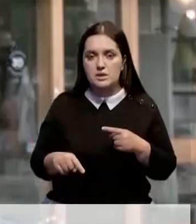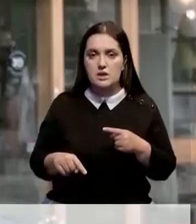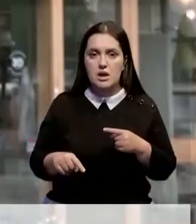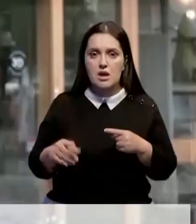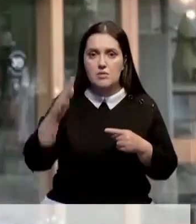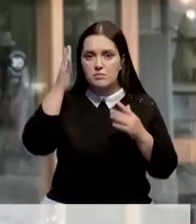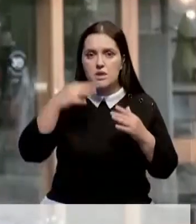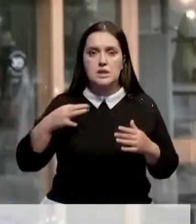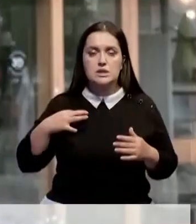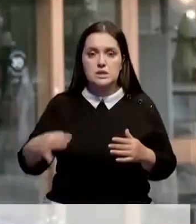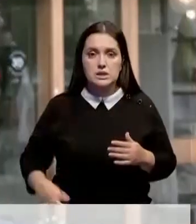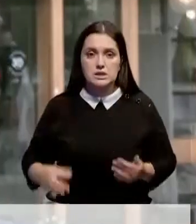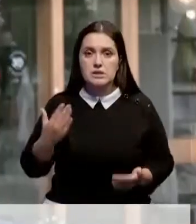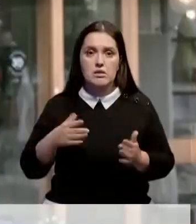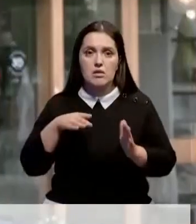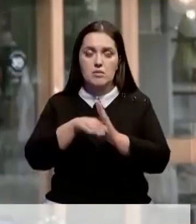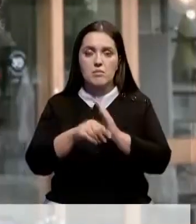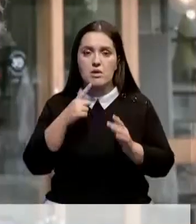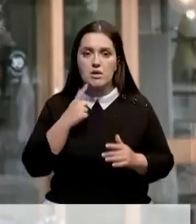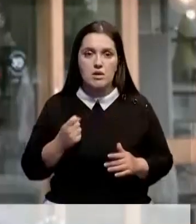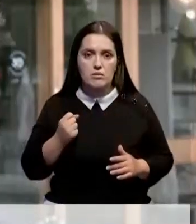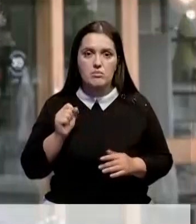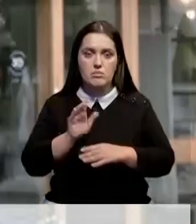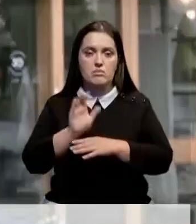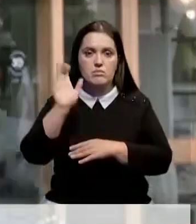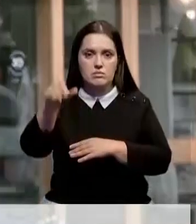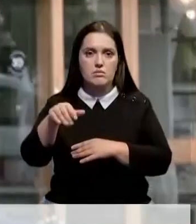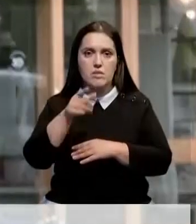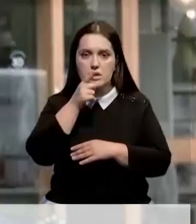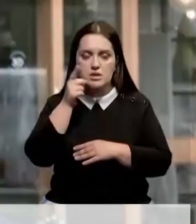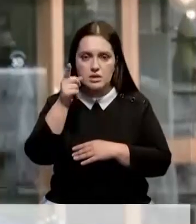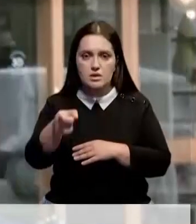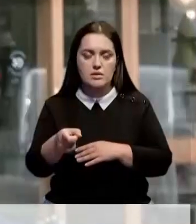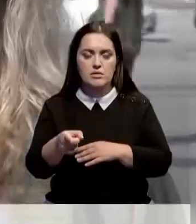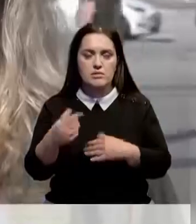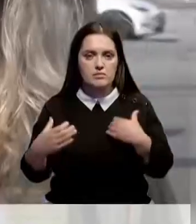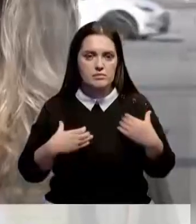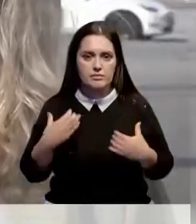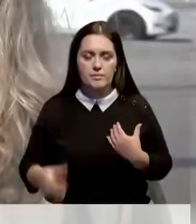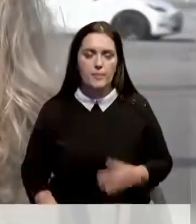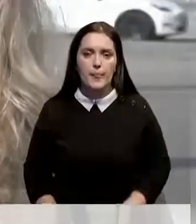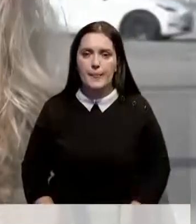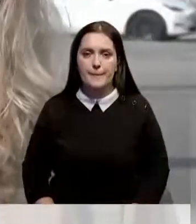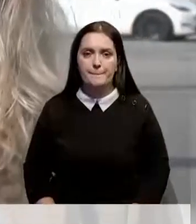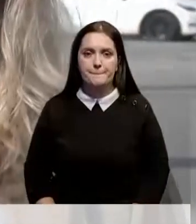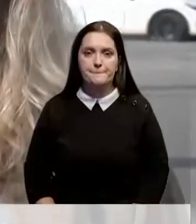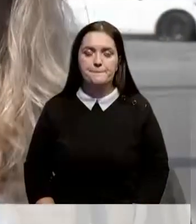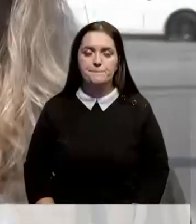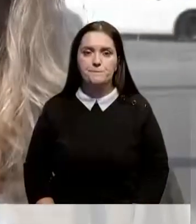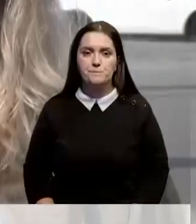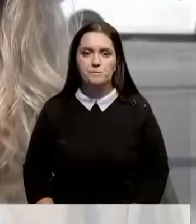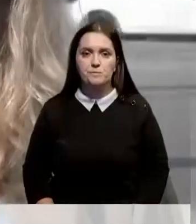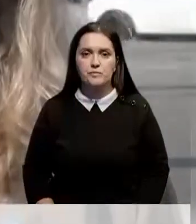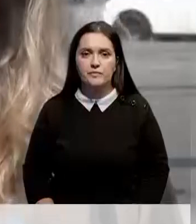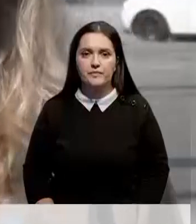мысли о моих сыновьях. Если они вступят в армию, их могут послать служить далеко отсюда, и это тревожно. Это не